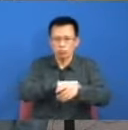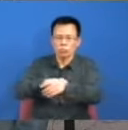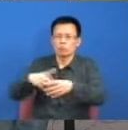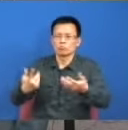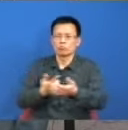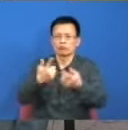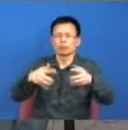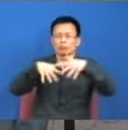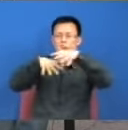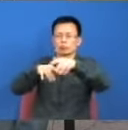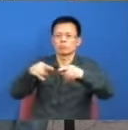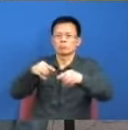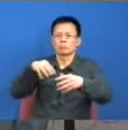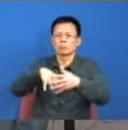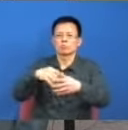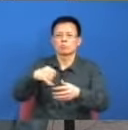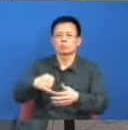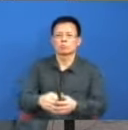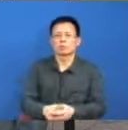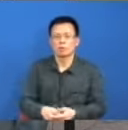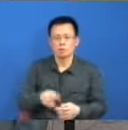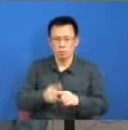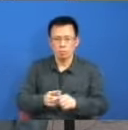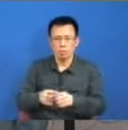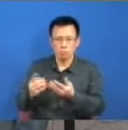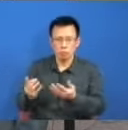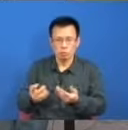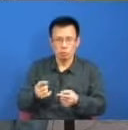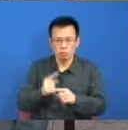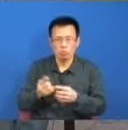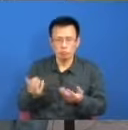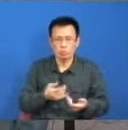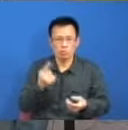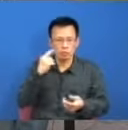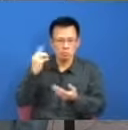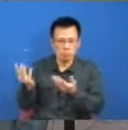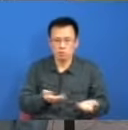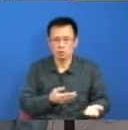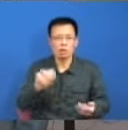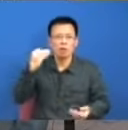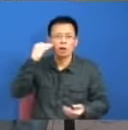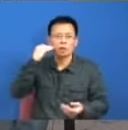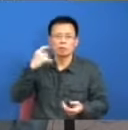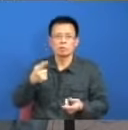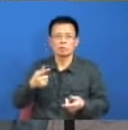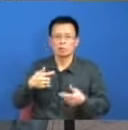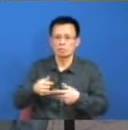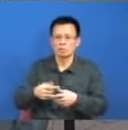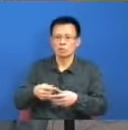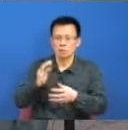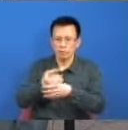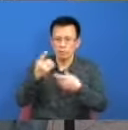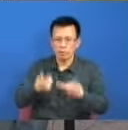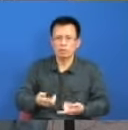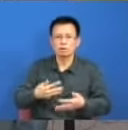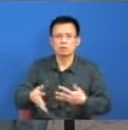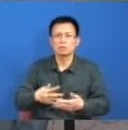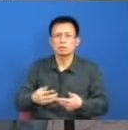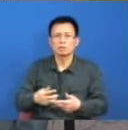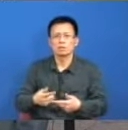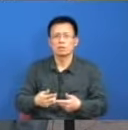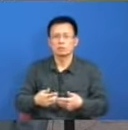樣講啦。 我哋今日咧原本想請好多位嘉賓咧係入嚟直播室啊，不過就我都好忙，因為就住呢件事又好，或者其他嘅